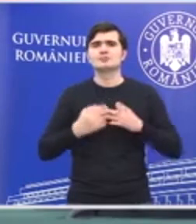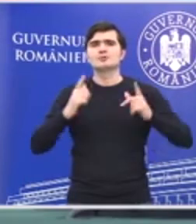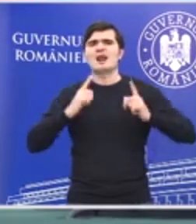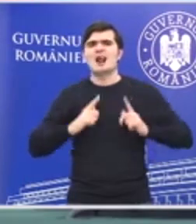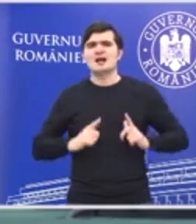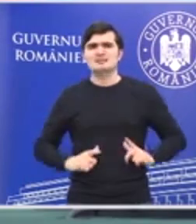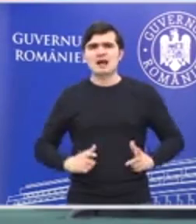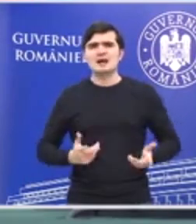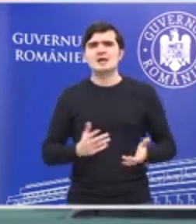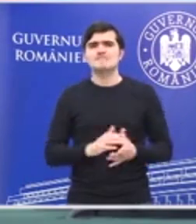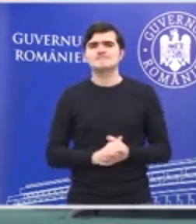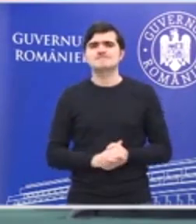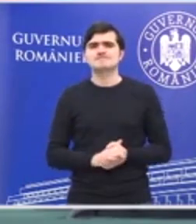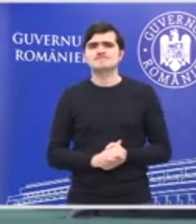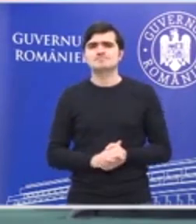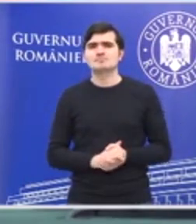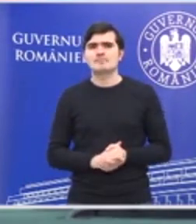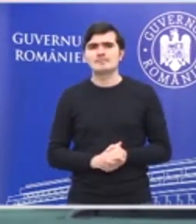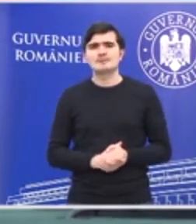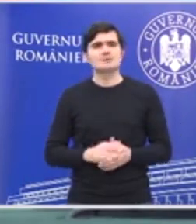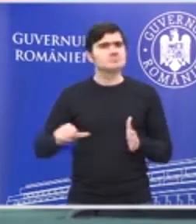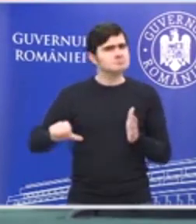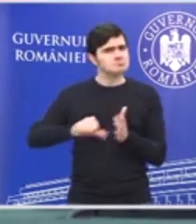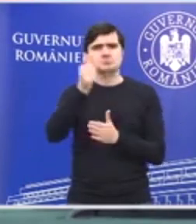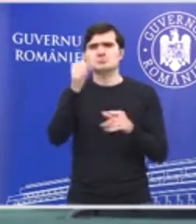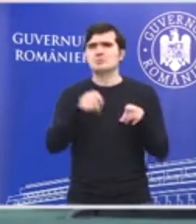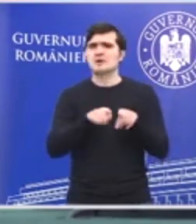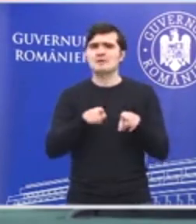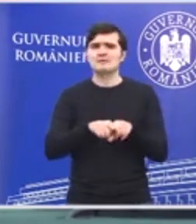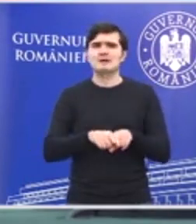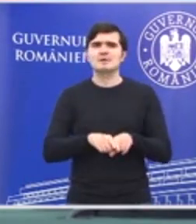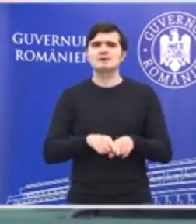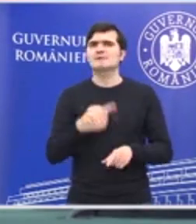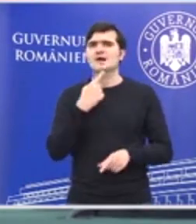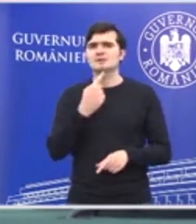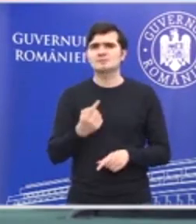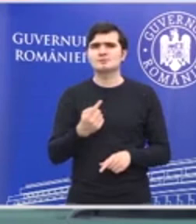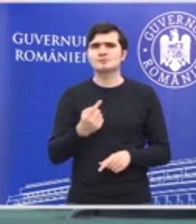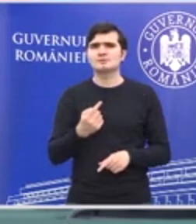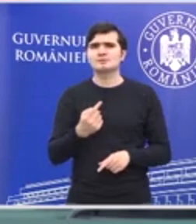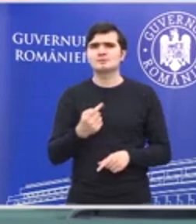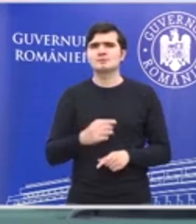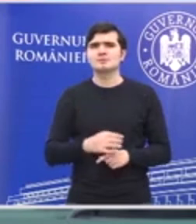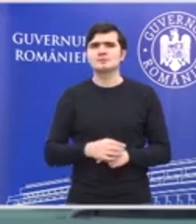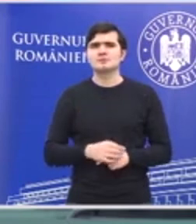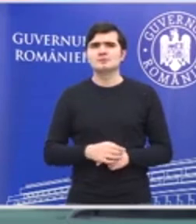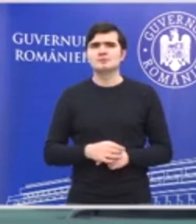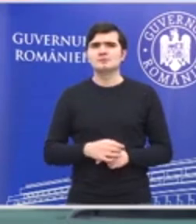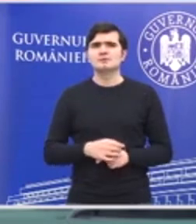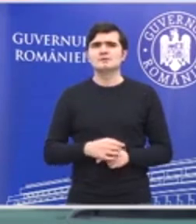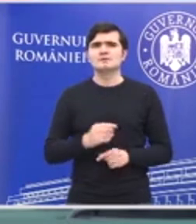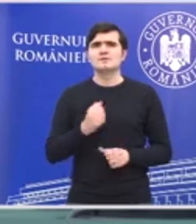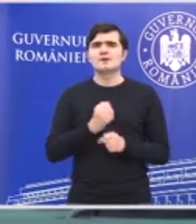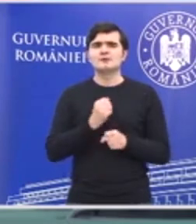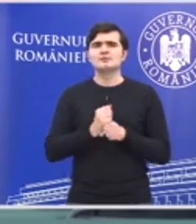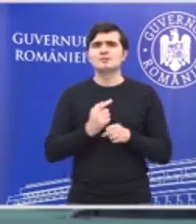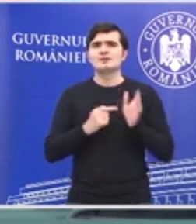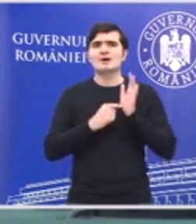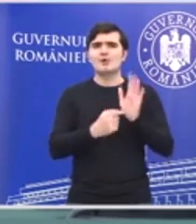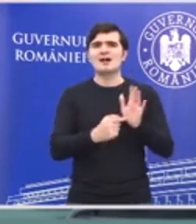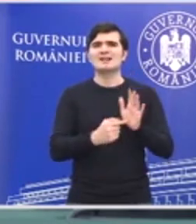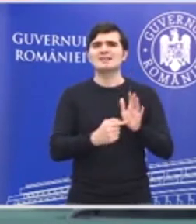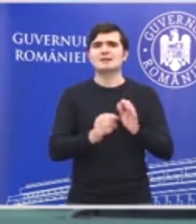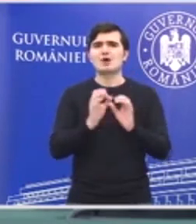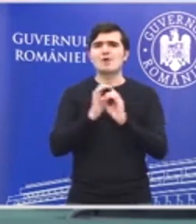acelor renunțări la restricții, însă, iarăși, ca de fiecare dată, aș pleca, să știți, de la niște recomandări oficiale ale agențiilor